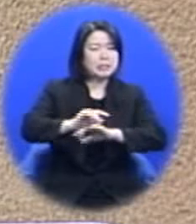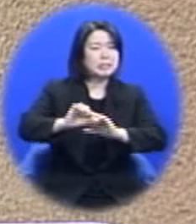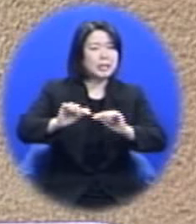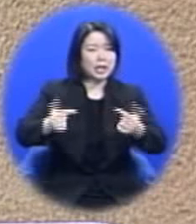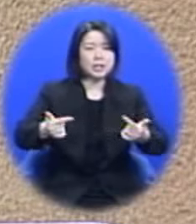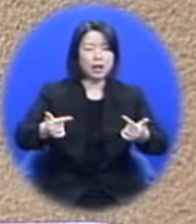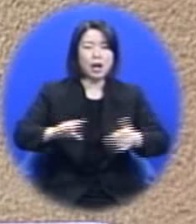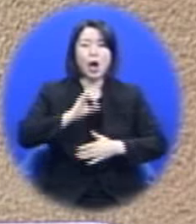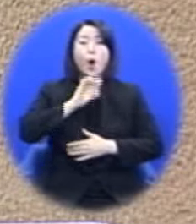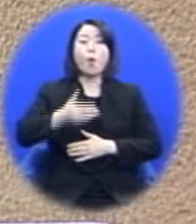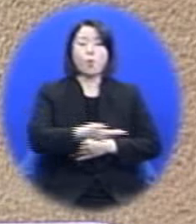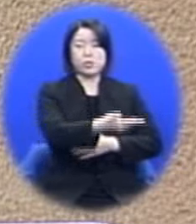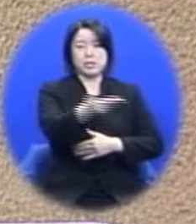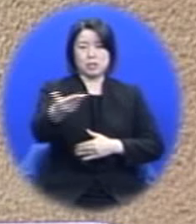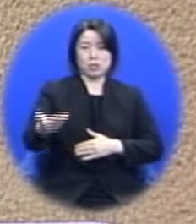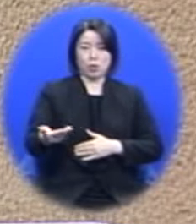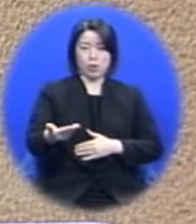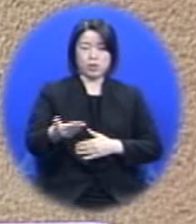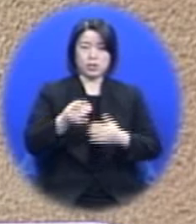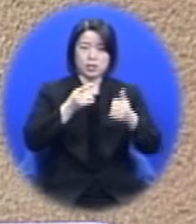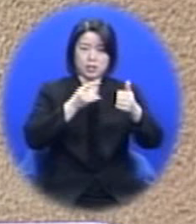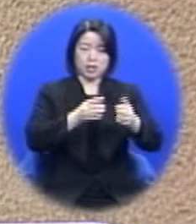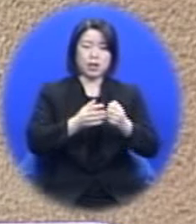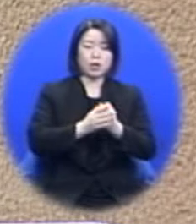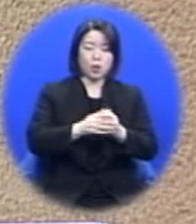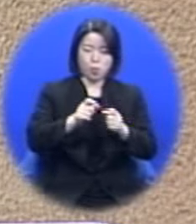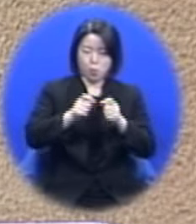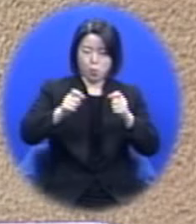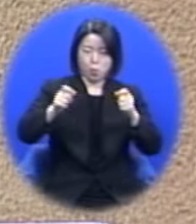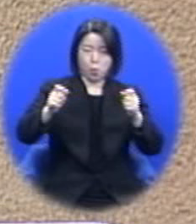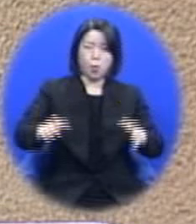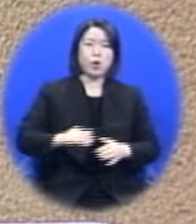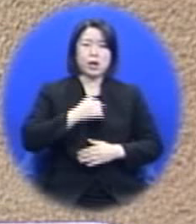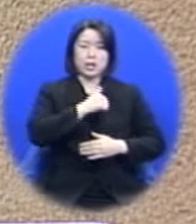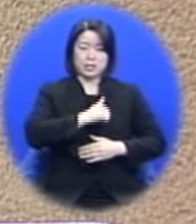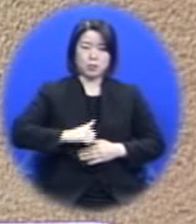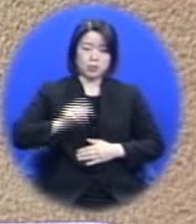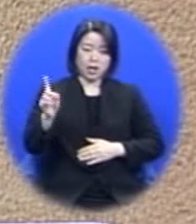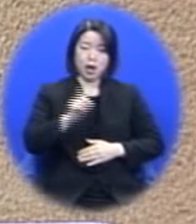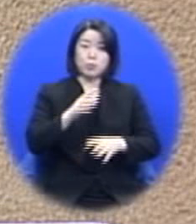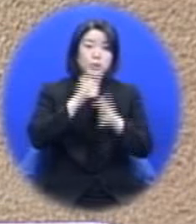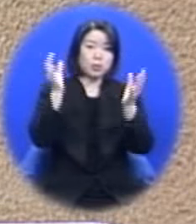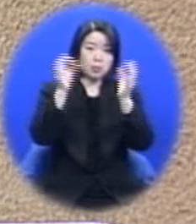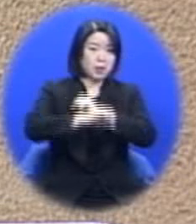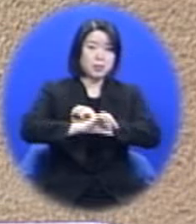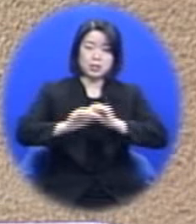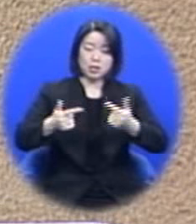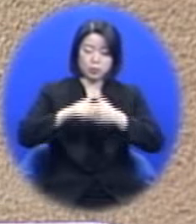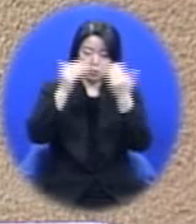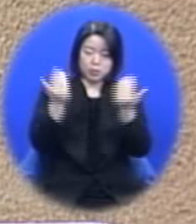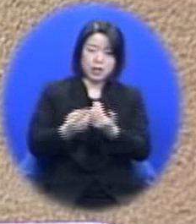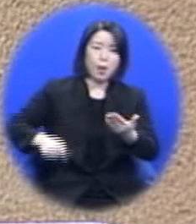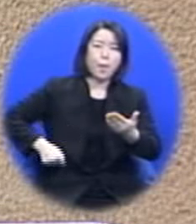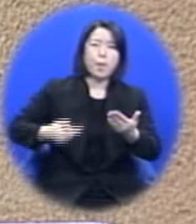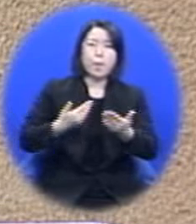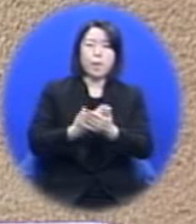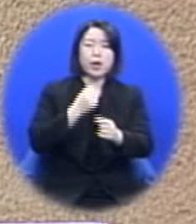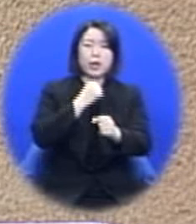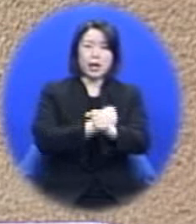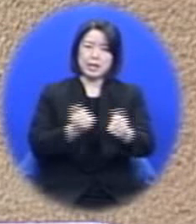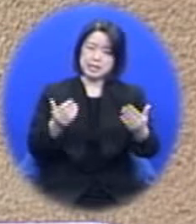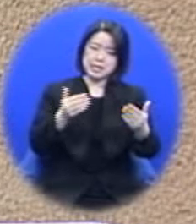아니라 오직 너희를 대하여 오래 참으사 아무도 멸망치 않고 다 회개하기에